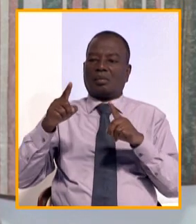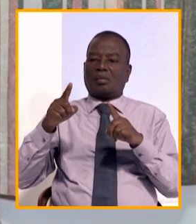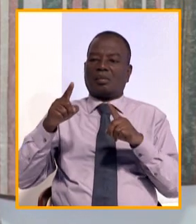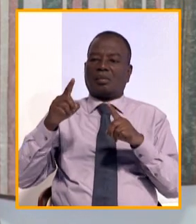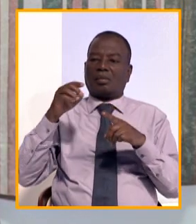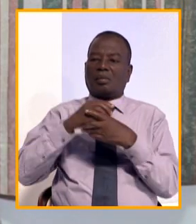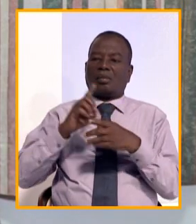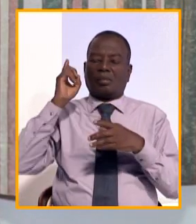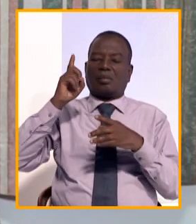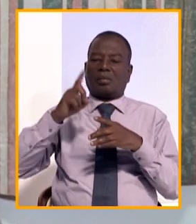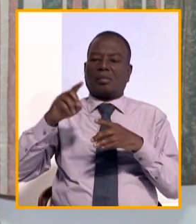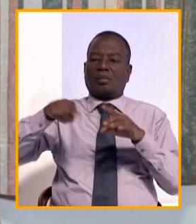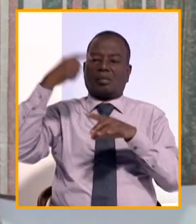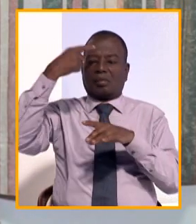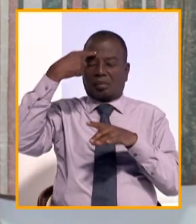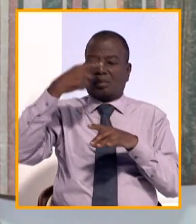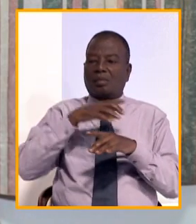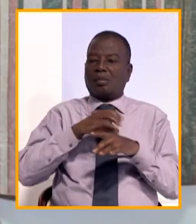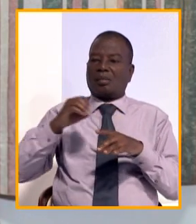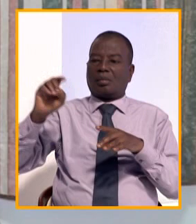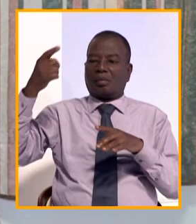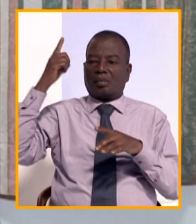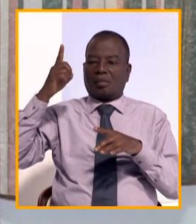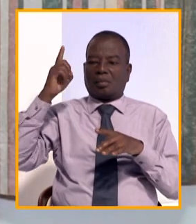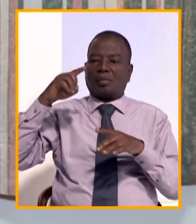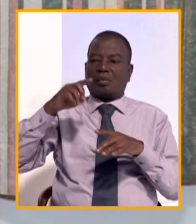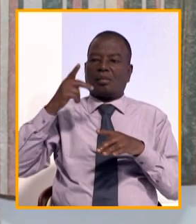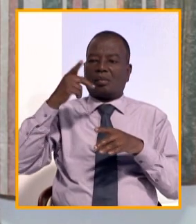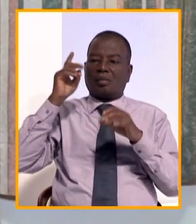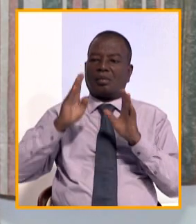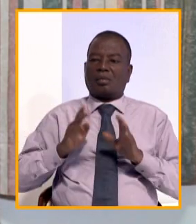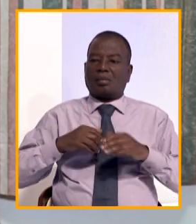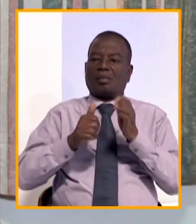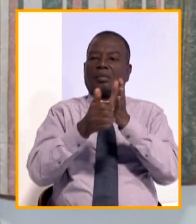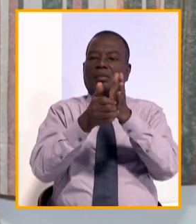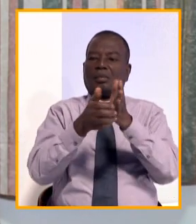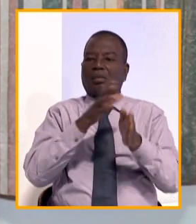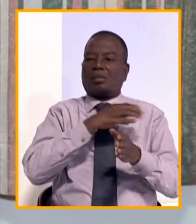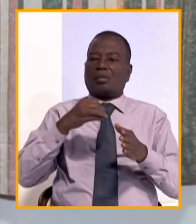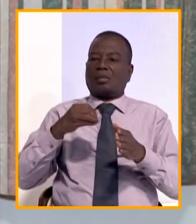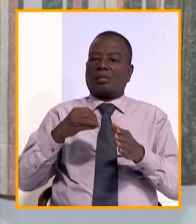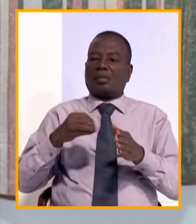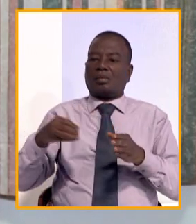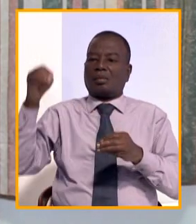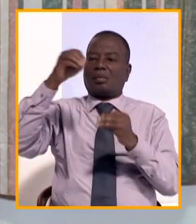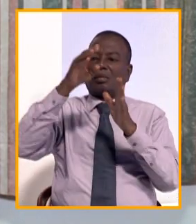contraire, dans une bonne démocratie, la diplomatie parlementaire accompagne et est